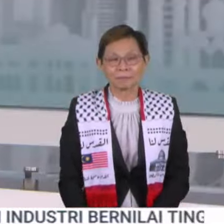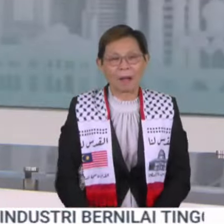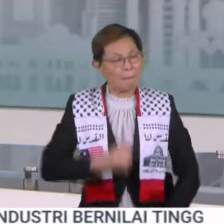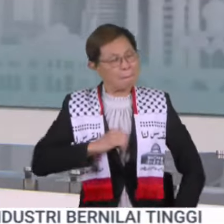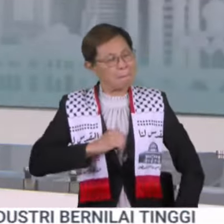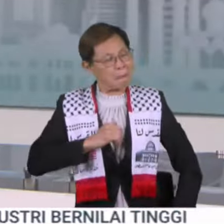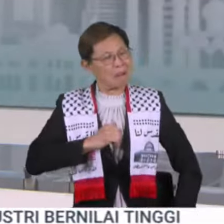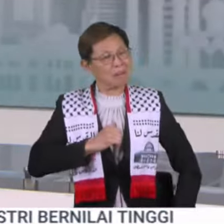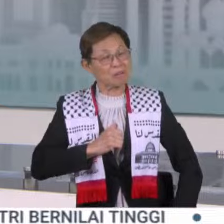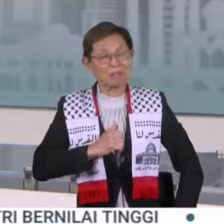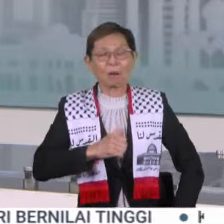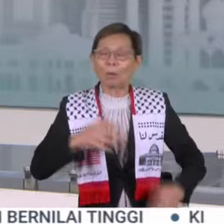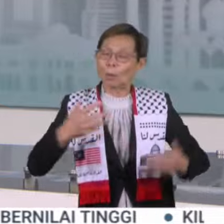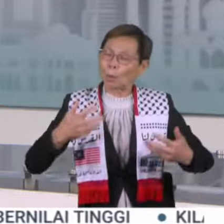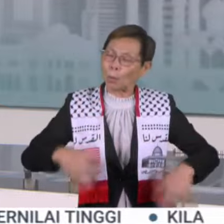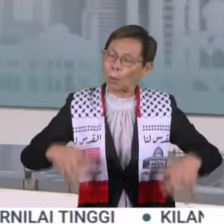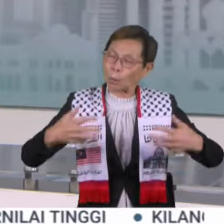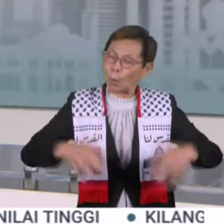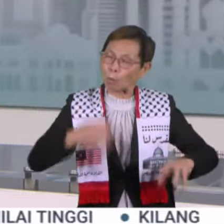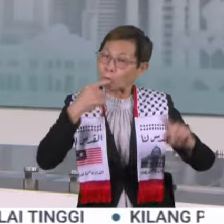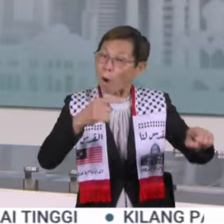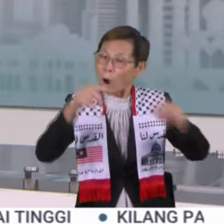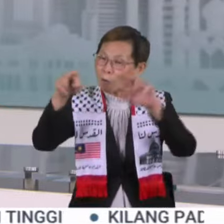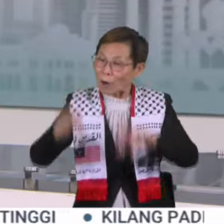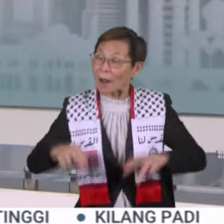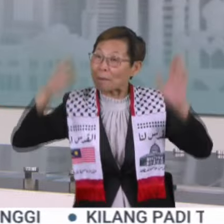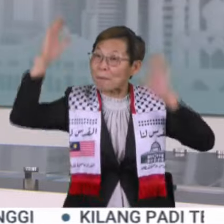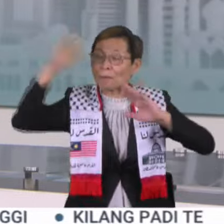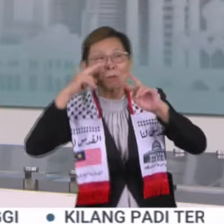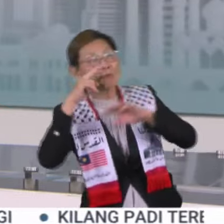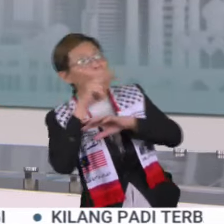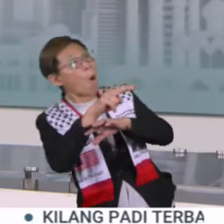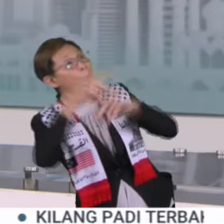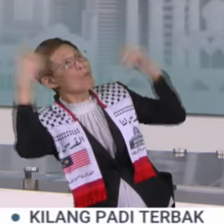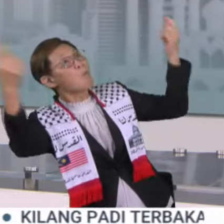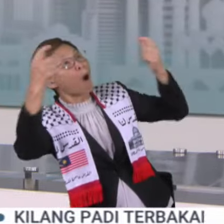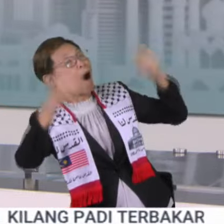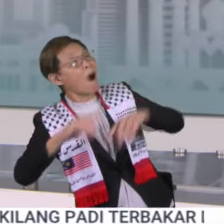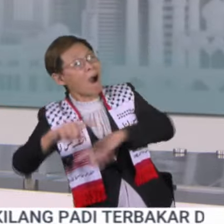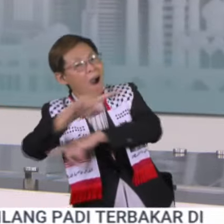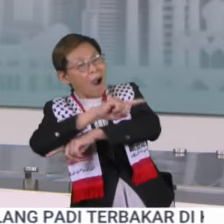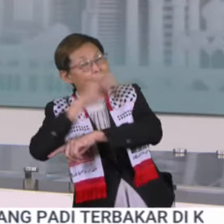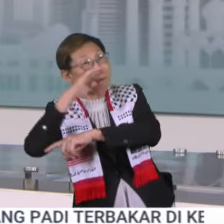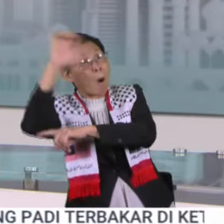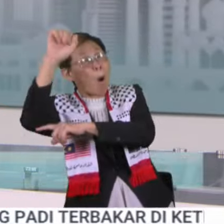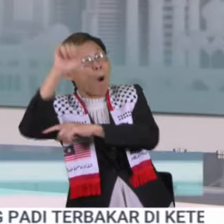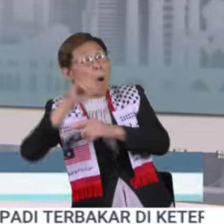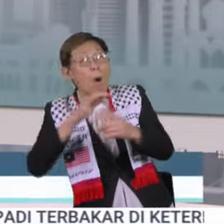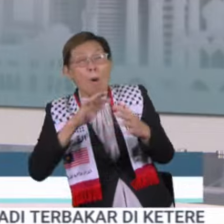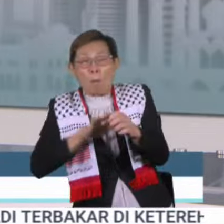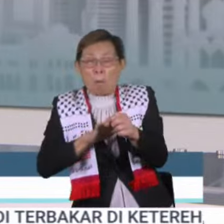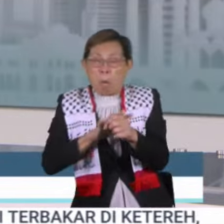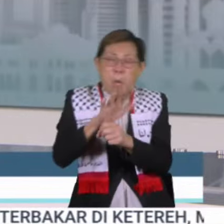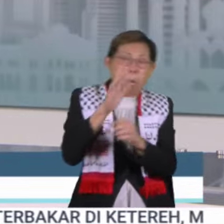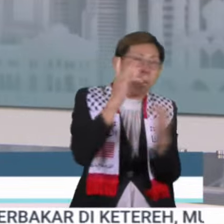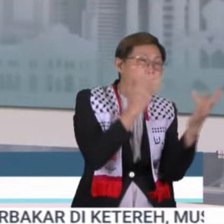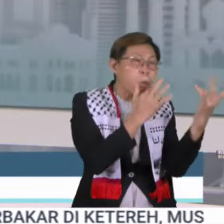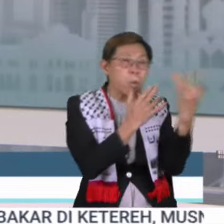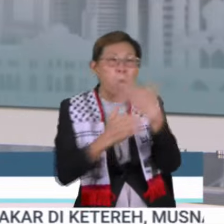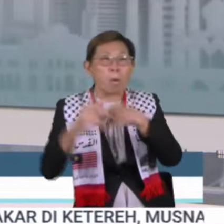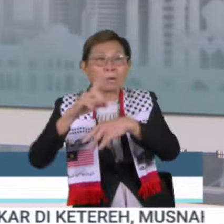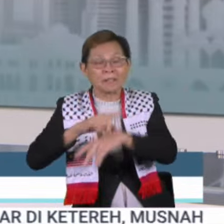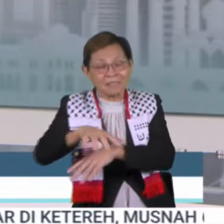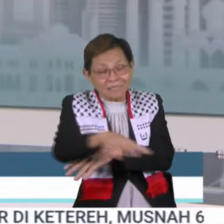Bangga dan terharu. Itu antara reaksi rakyat Malaysia yang menyaksikan sambutan Hari Kebangsaan penuh warna-warni di Dataran